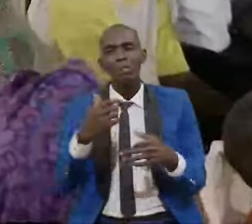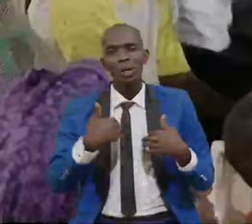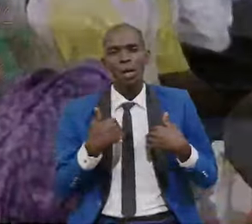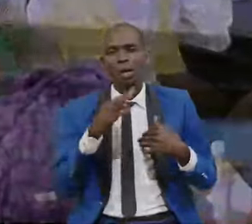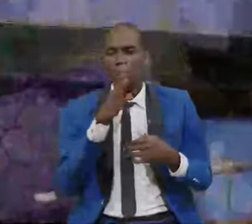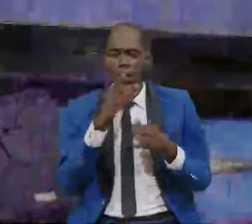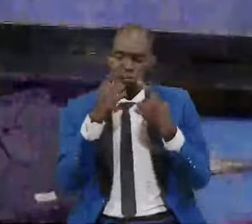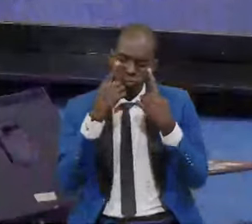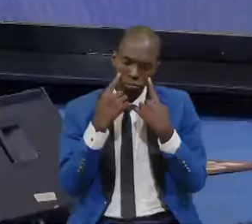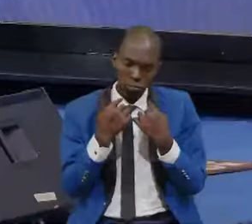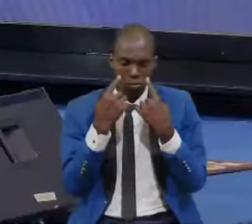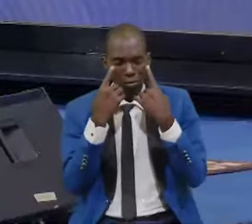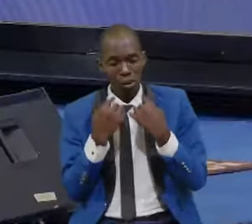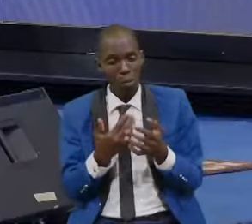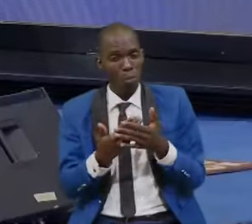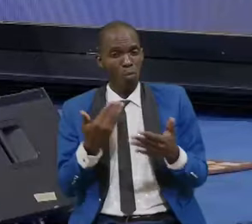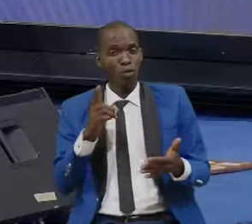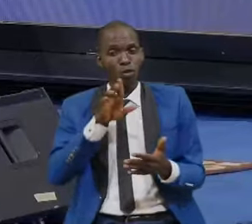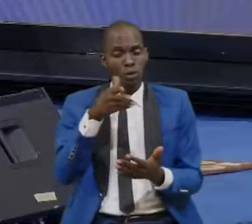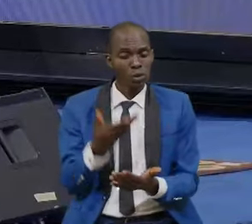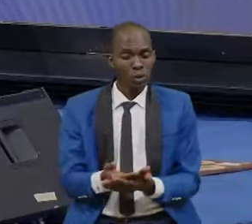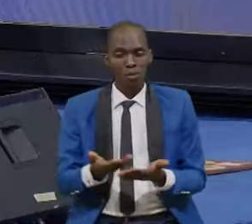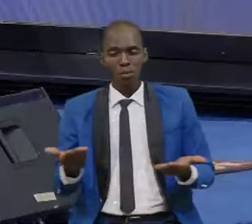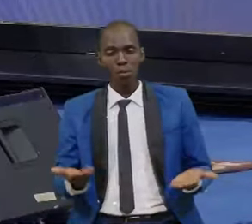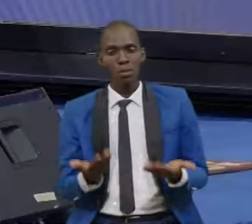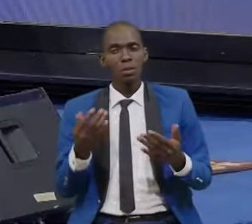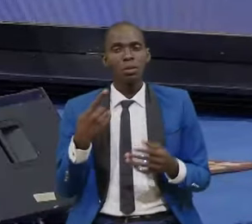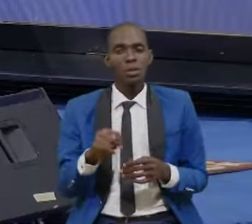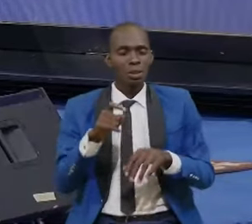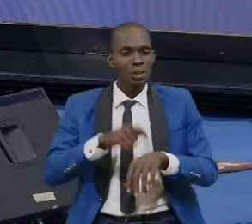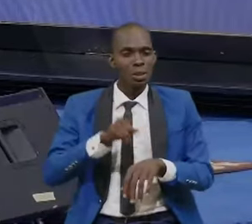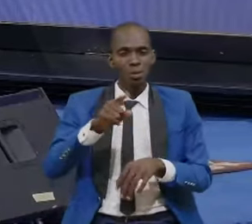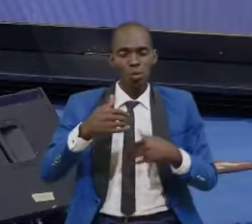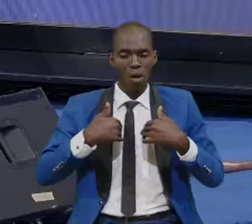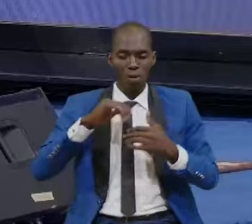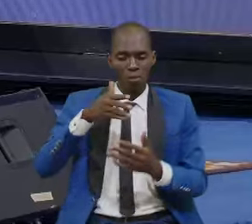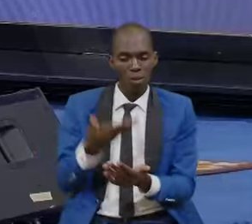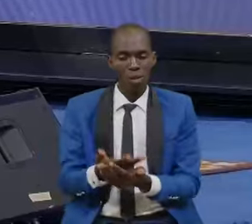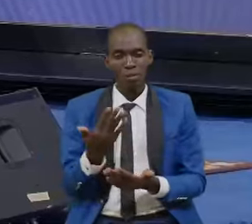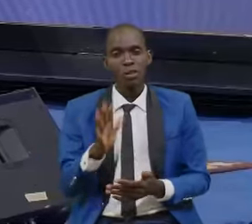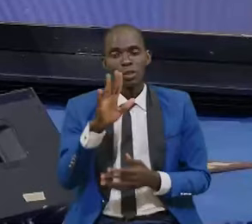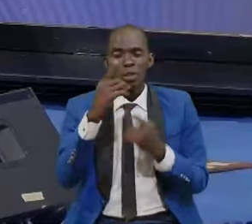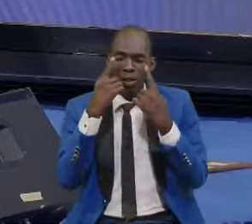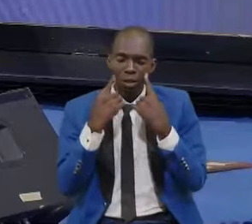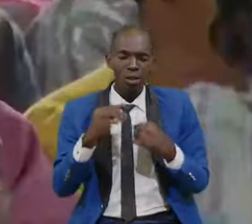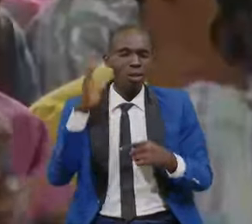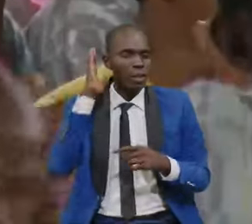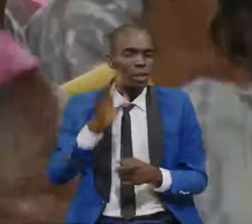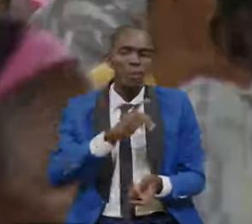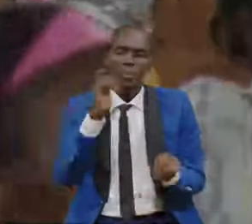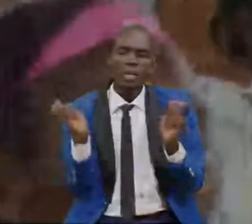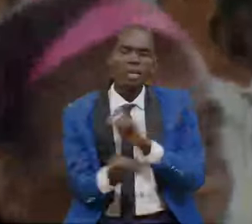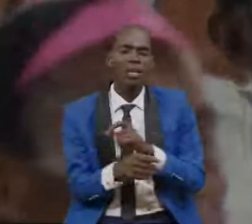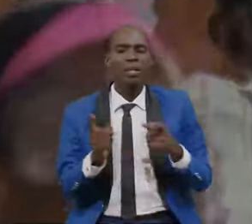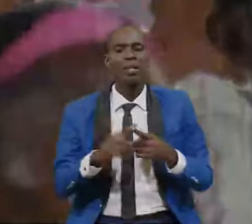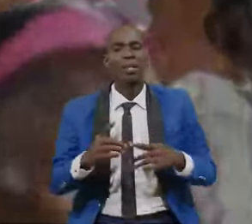Si tu pleurais, tu versais des larmes avant de venir à la croisade. Dès que tu entres, tes larmes vont se transformer